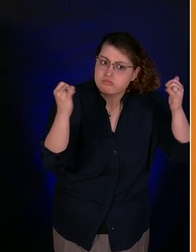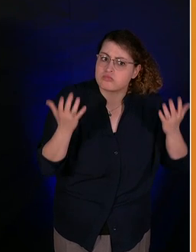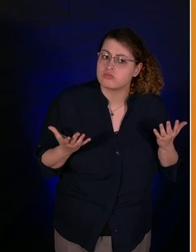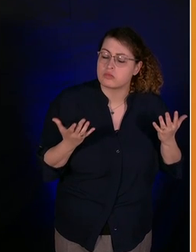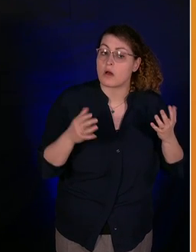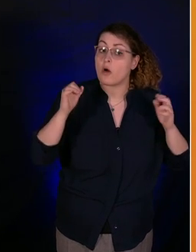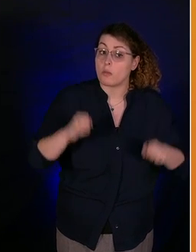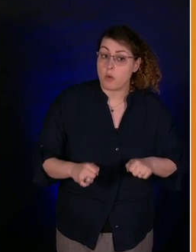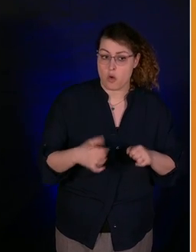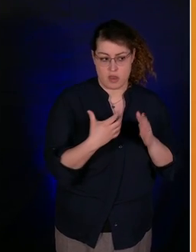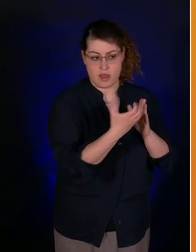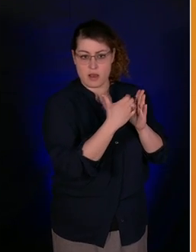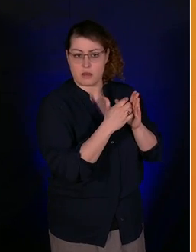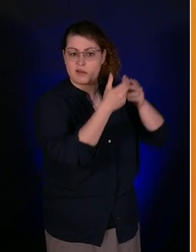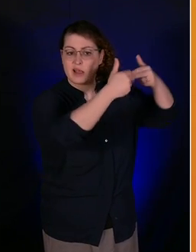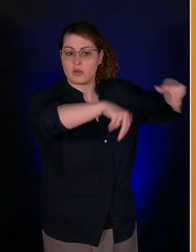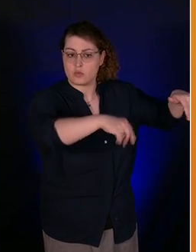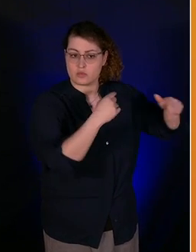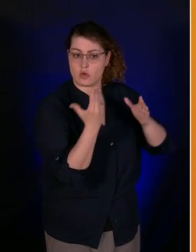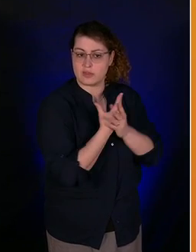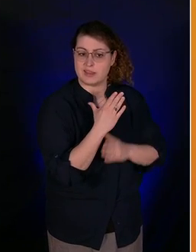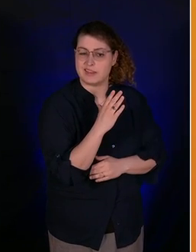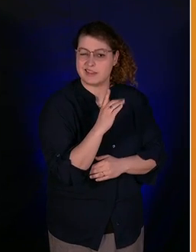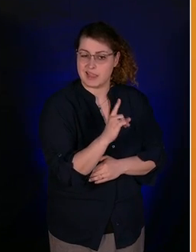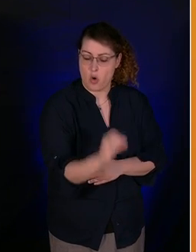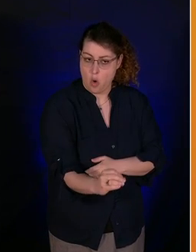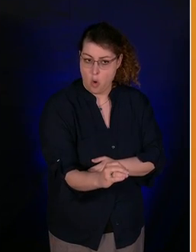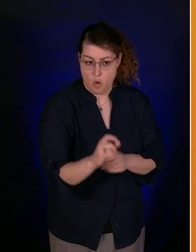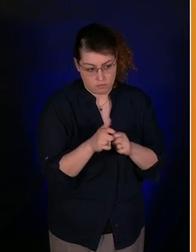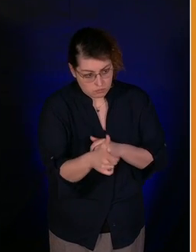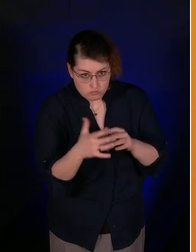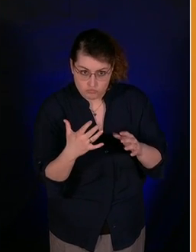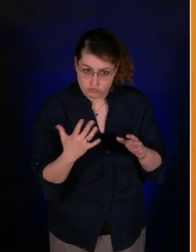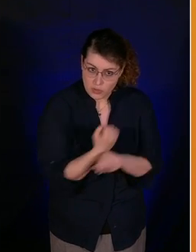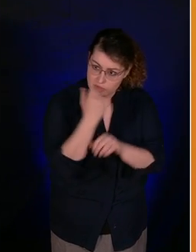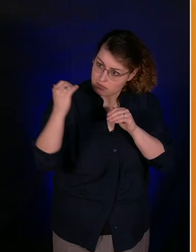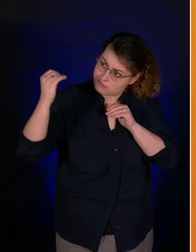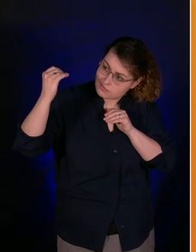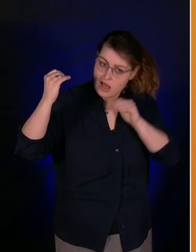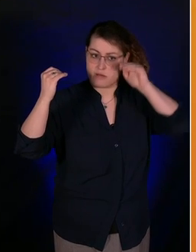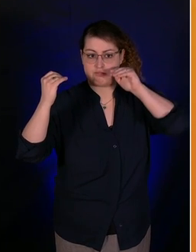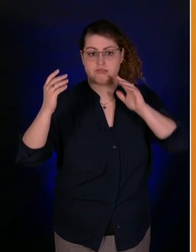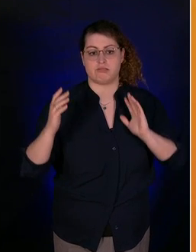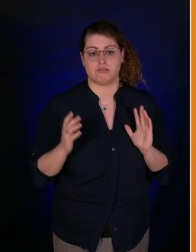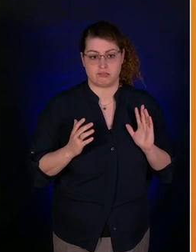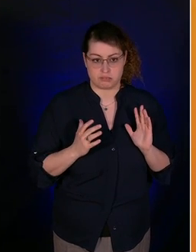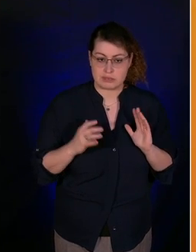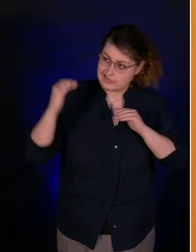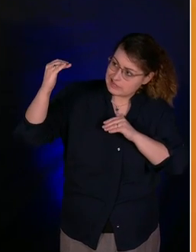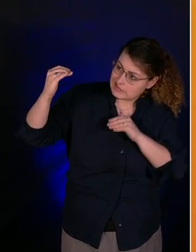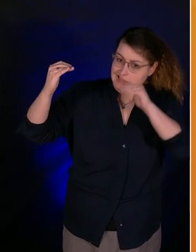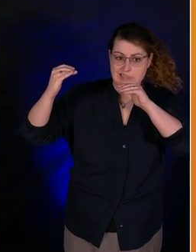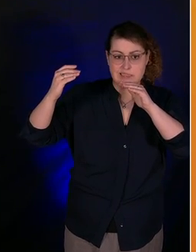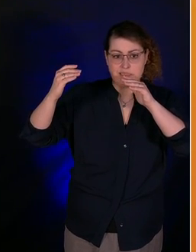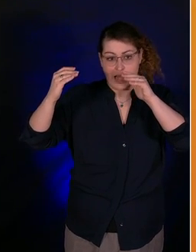écrire dans le préambule du document d'orientation « Nous avons œuvré à élever le rapport de force » et au moment où ce rapport de force a